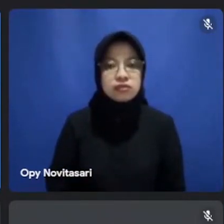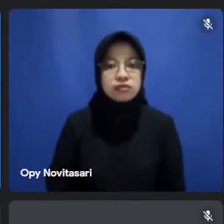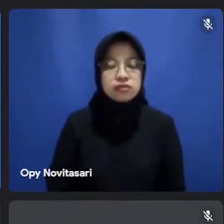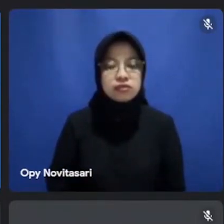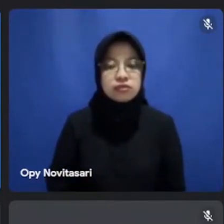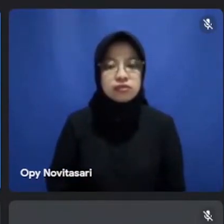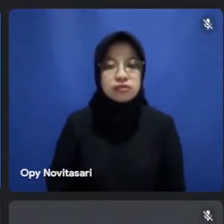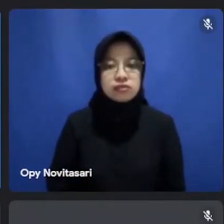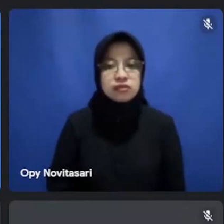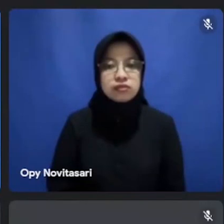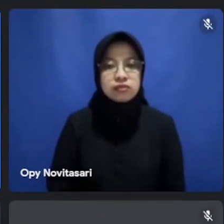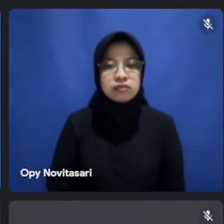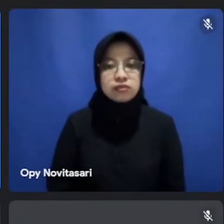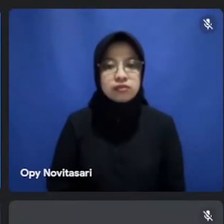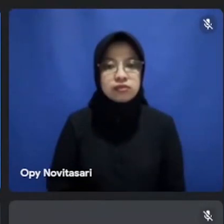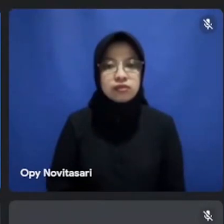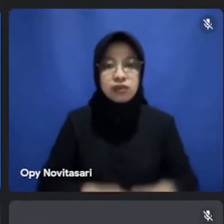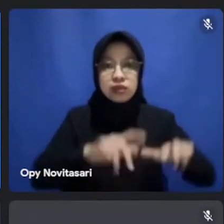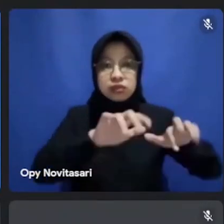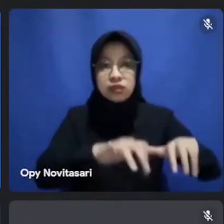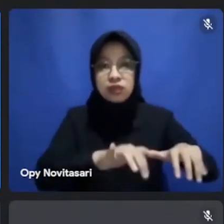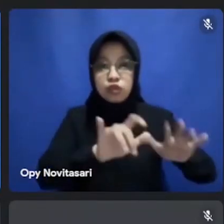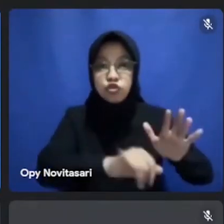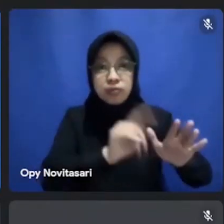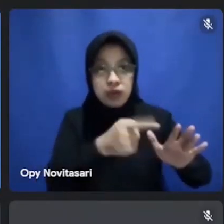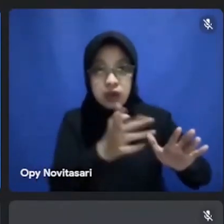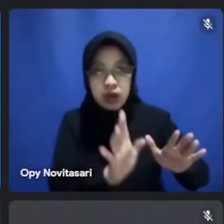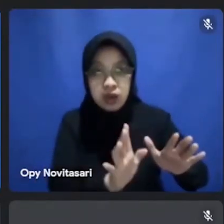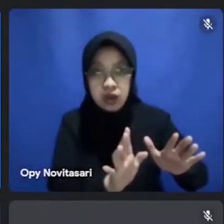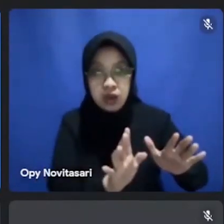kalau dari yang live chat ada